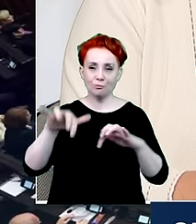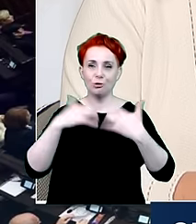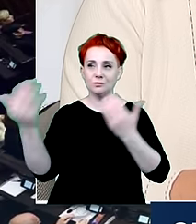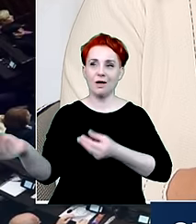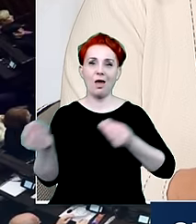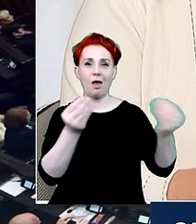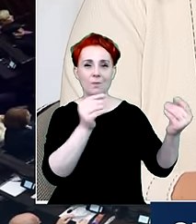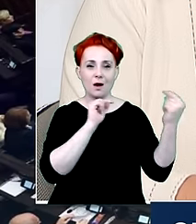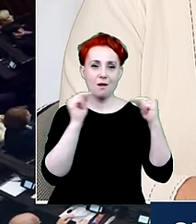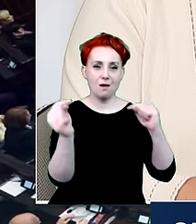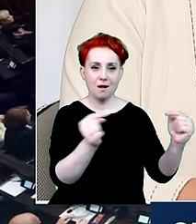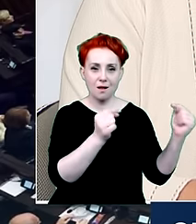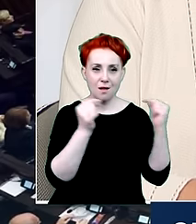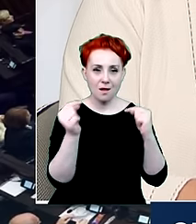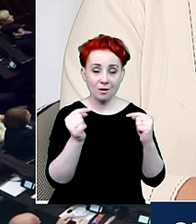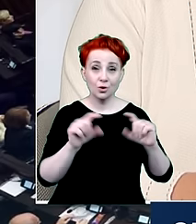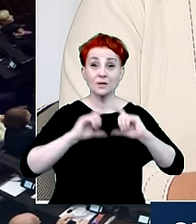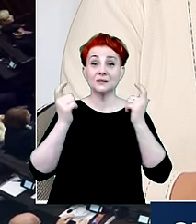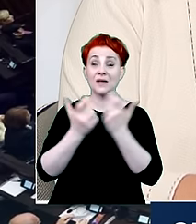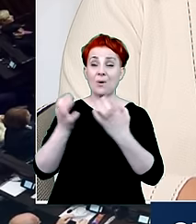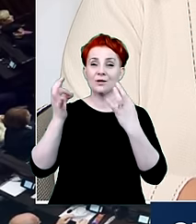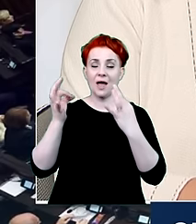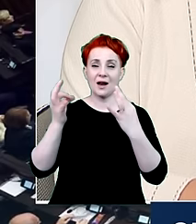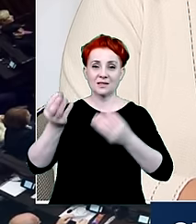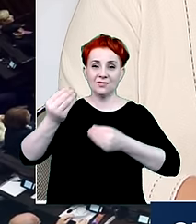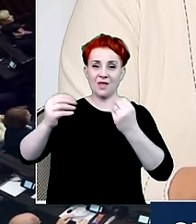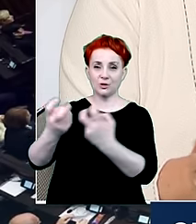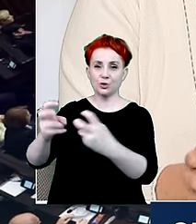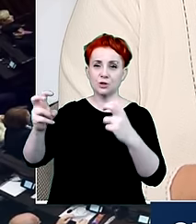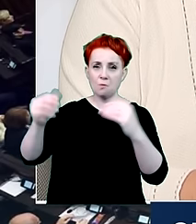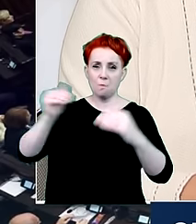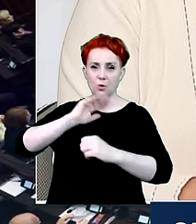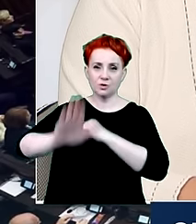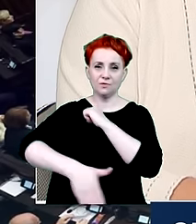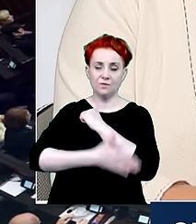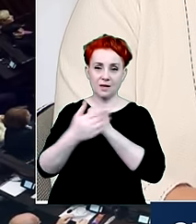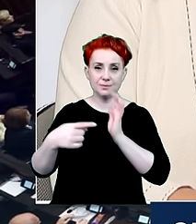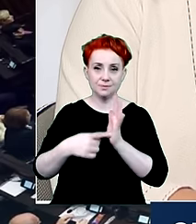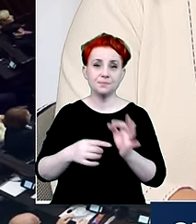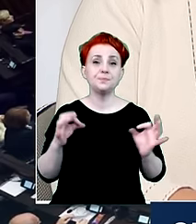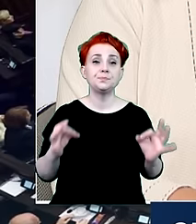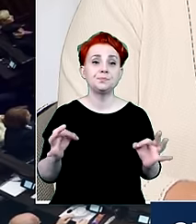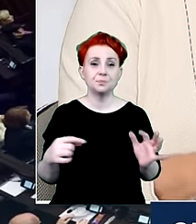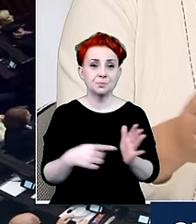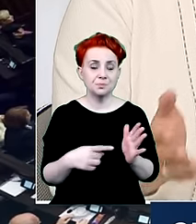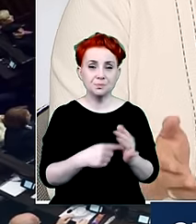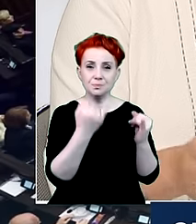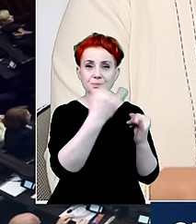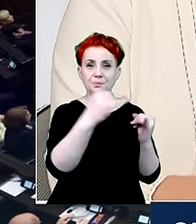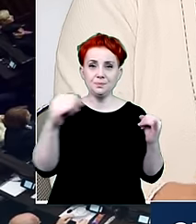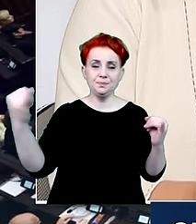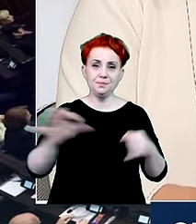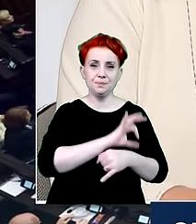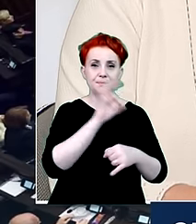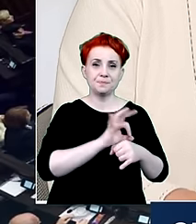wtedy cała obecna większość sejmowa mogłaby się za nim wypowiedzieć. Natomiast w tej chwili to są bardzo różne projekty. Lewica nawet